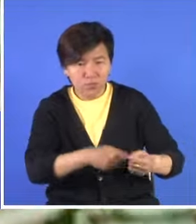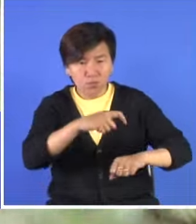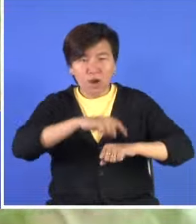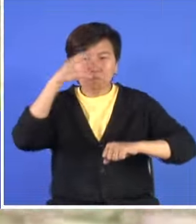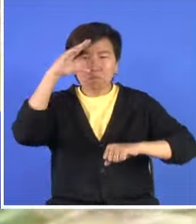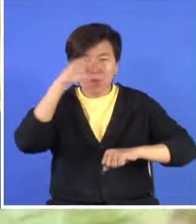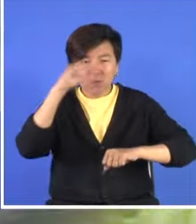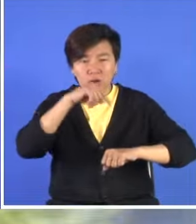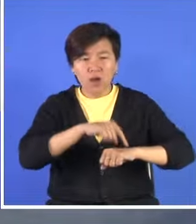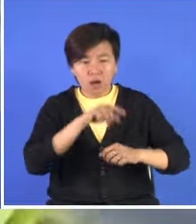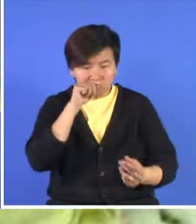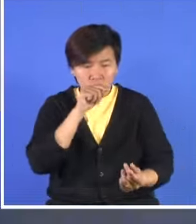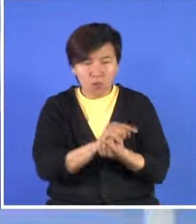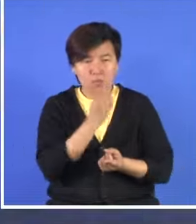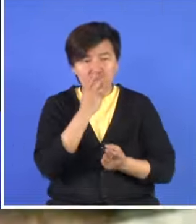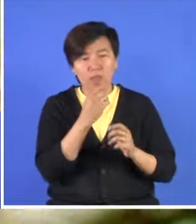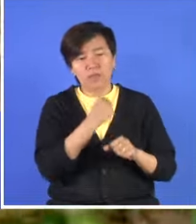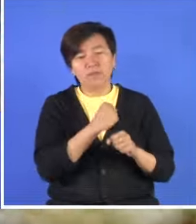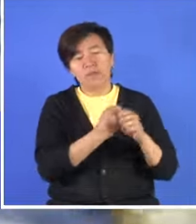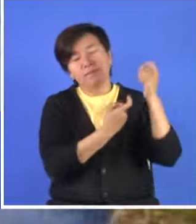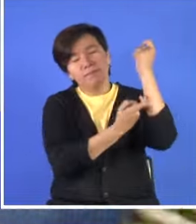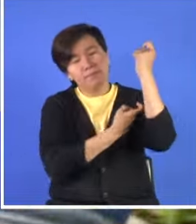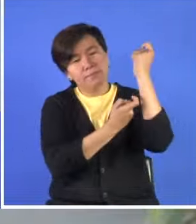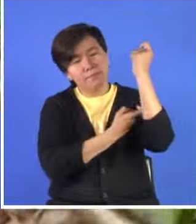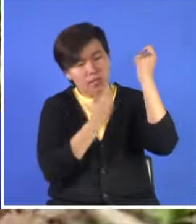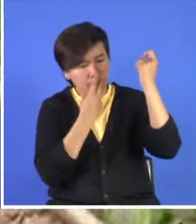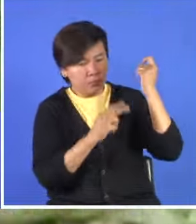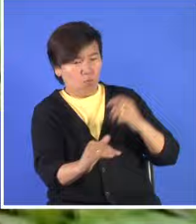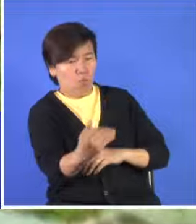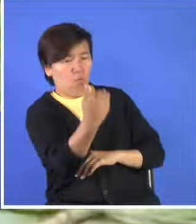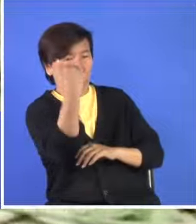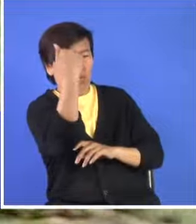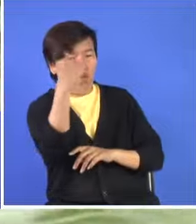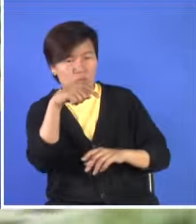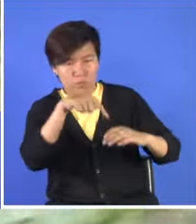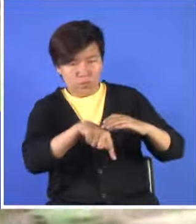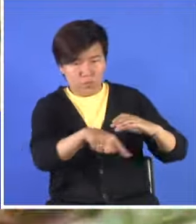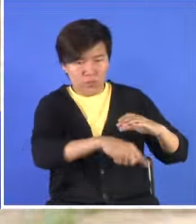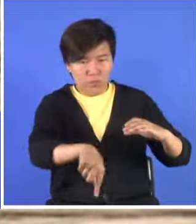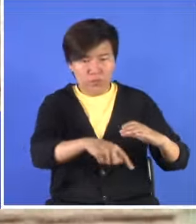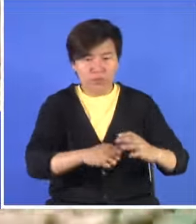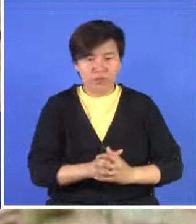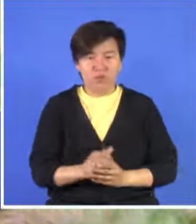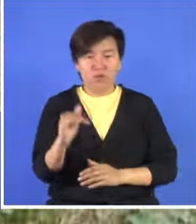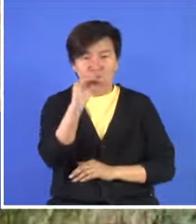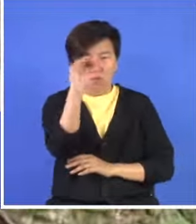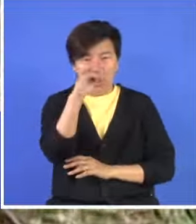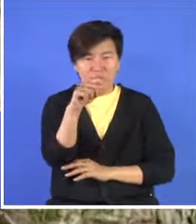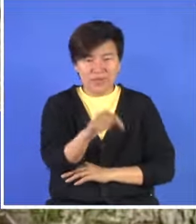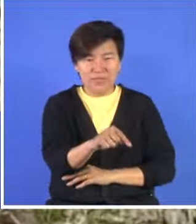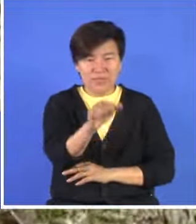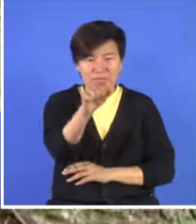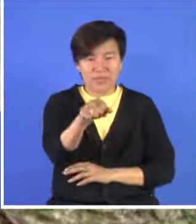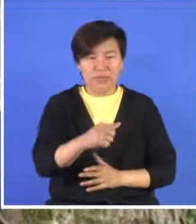นี่ครับเขาบอกว่าเนี่ยไปกรีดยางพาราอยู่ใช่ไหมฮะแล้วก็เจออยู่ในโพรงนี้ก็แสดงว่างูเห่าต้องอยู่ในโพรงดินนี้แน่นอนว่าอย่